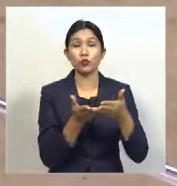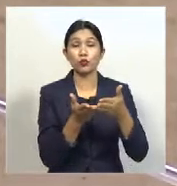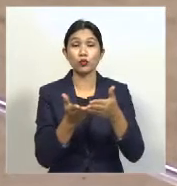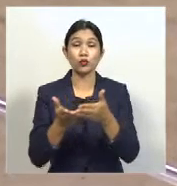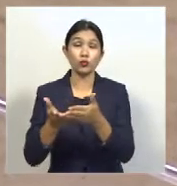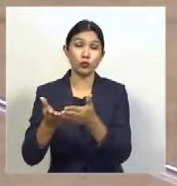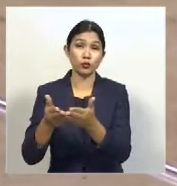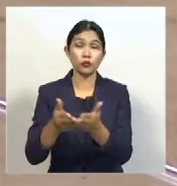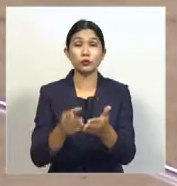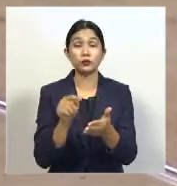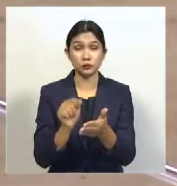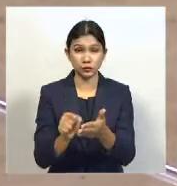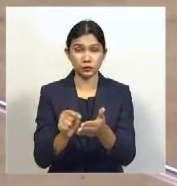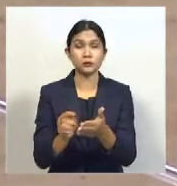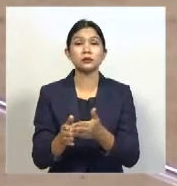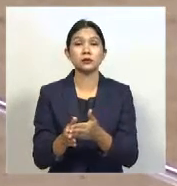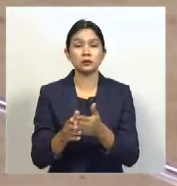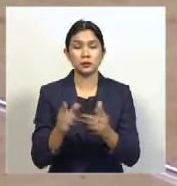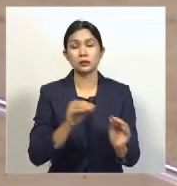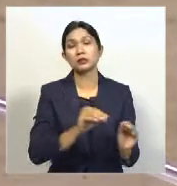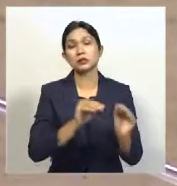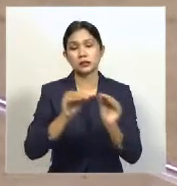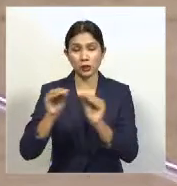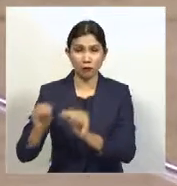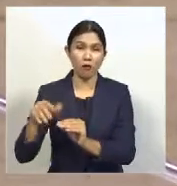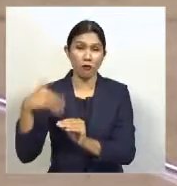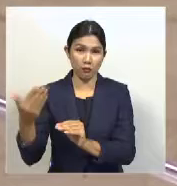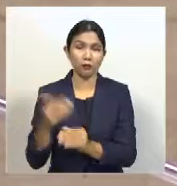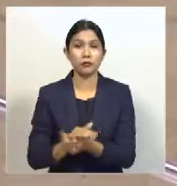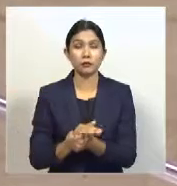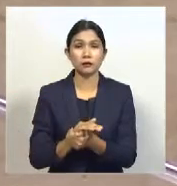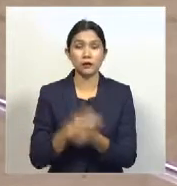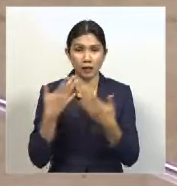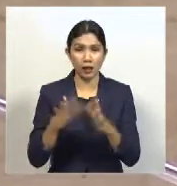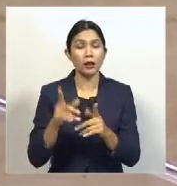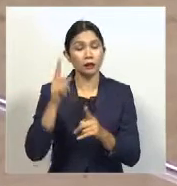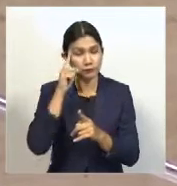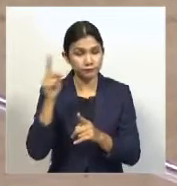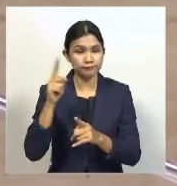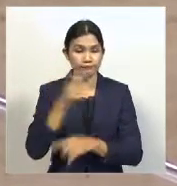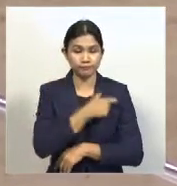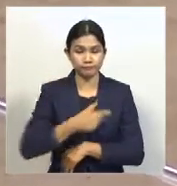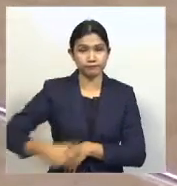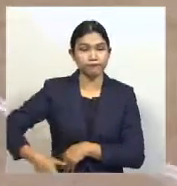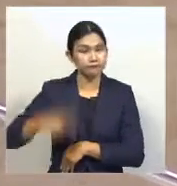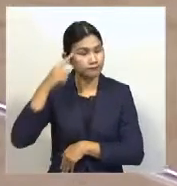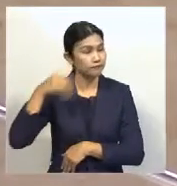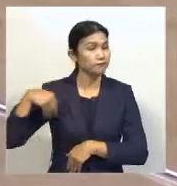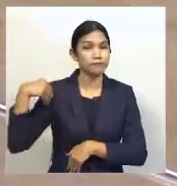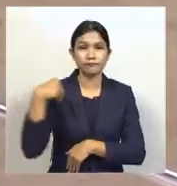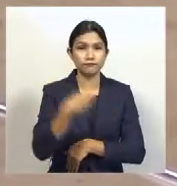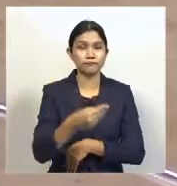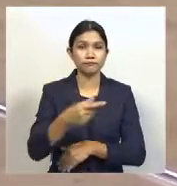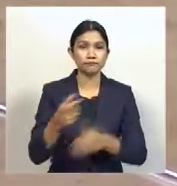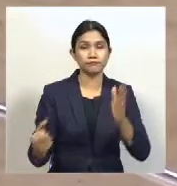โดยพระยุหยาตราทางชลมารคออกไปจากเดิมซึ่งบัดนี้ได้ทรงพระนาโปรดเกล้ากำหนดลงมาแล้วว่